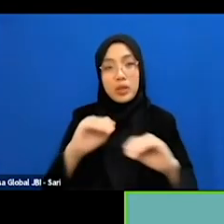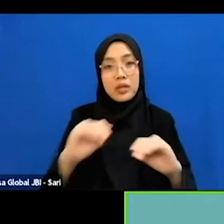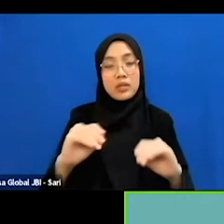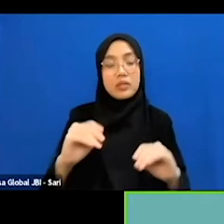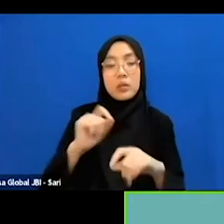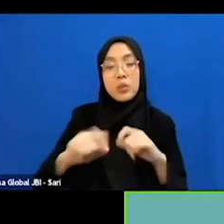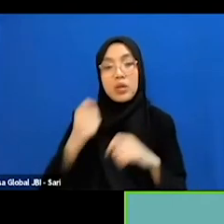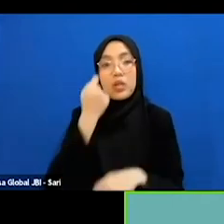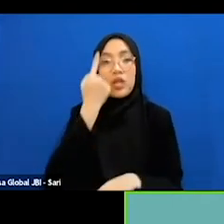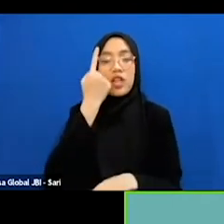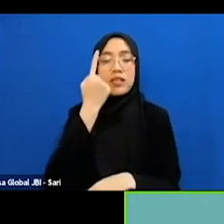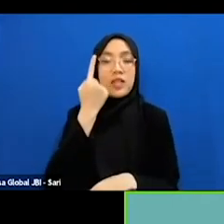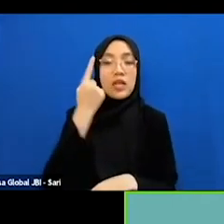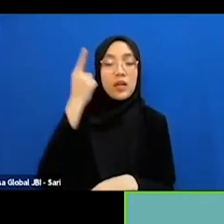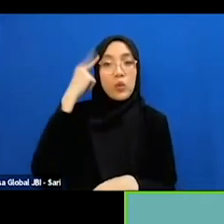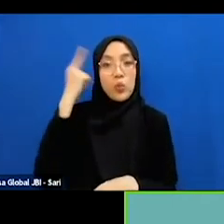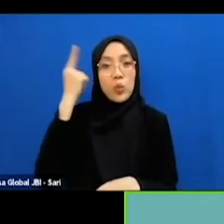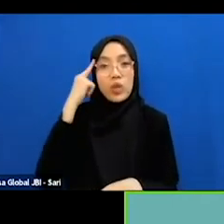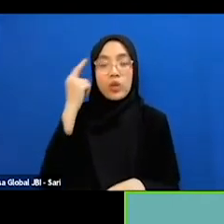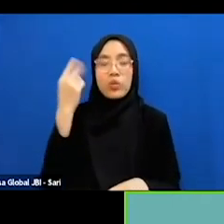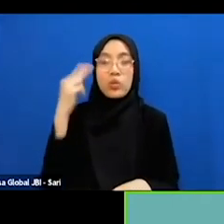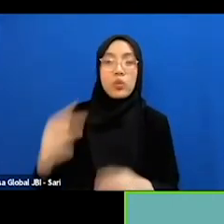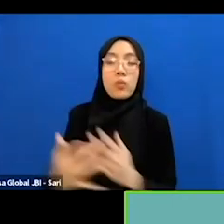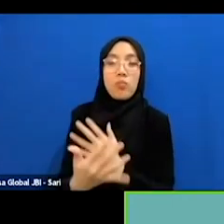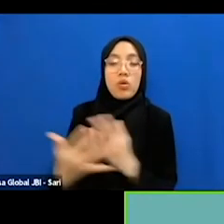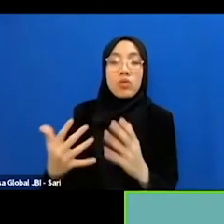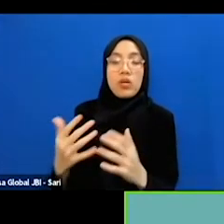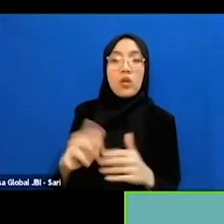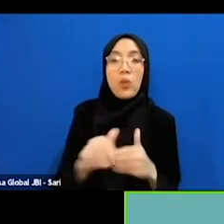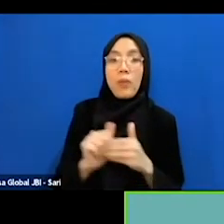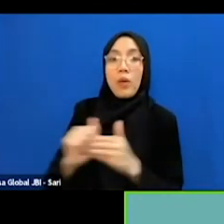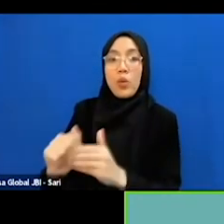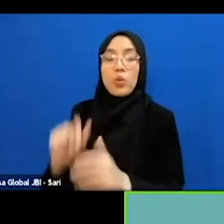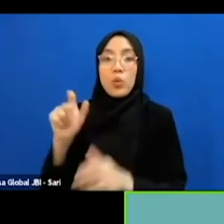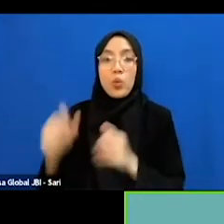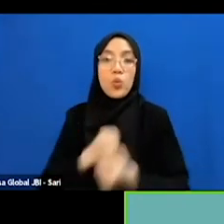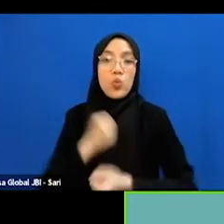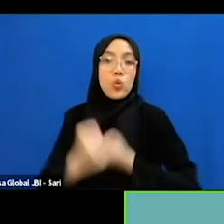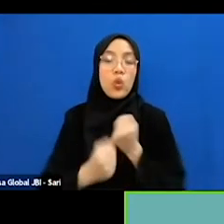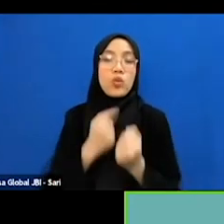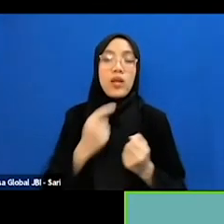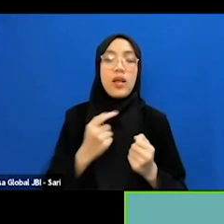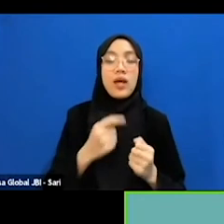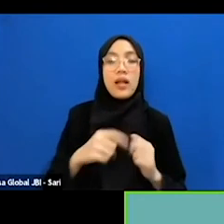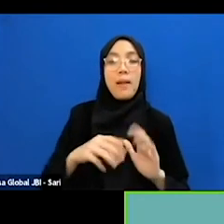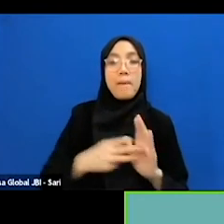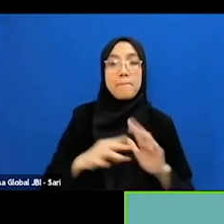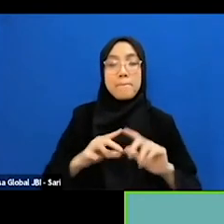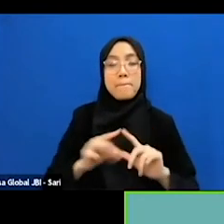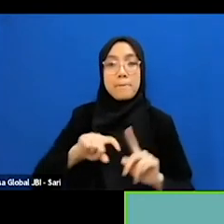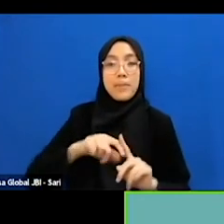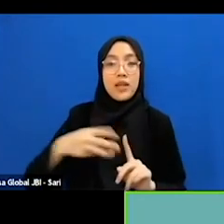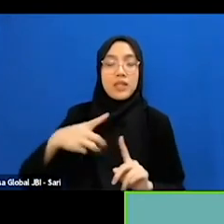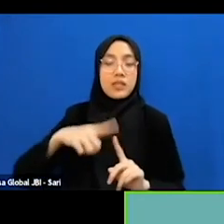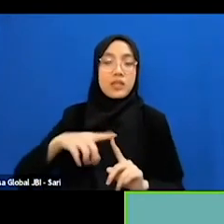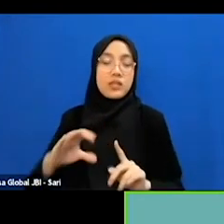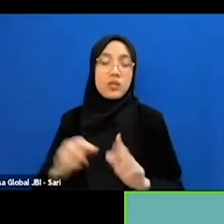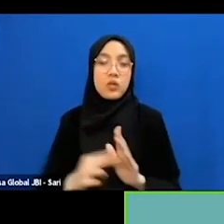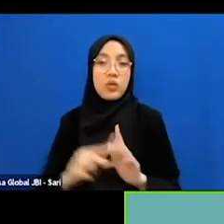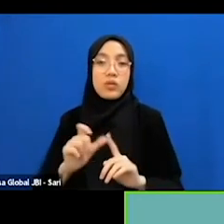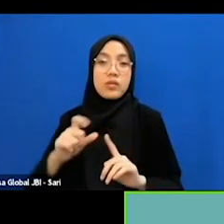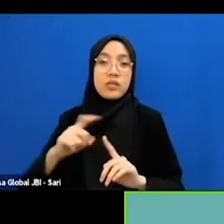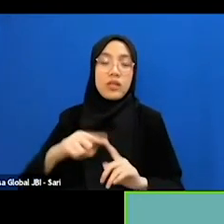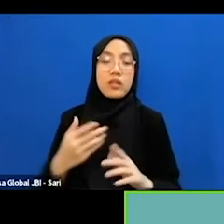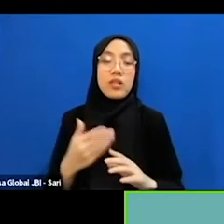untuk kepada Oh ada publik ataupun Gaiden untuk pelaku usaha tentang market Conduct maupun di tahap free pouch